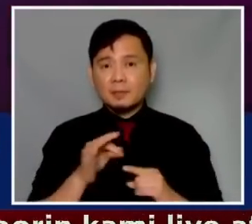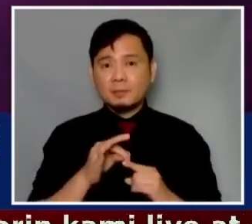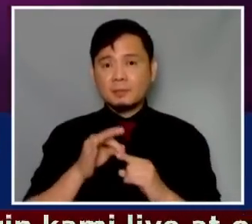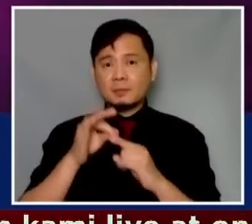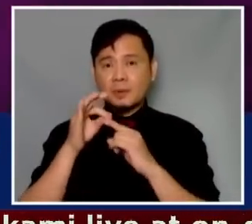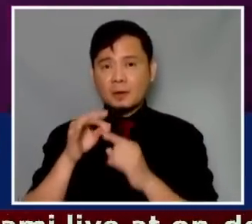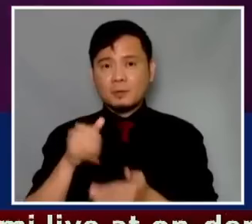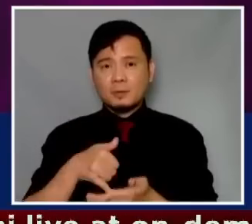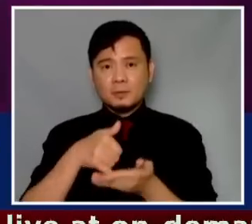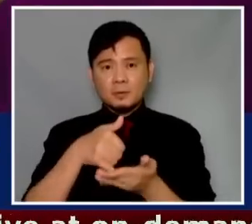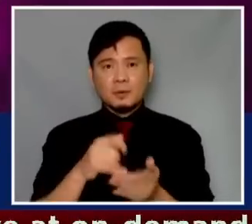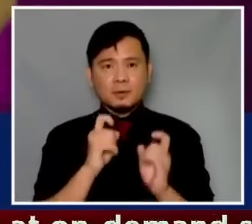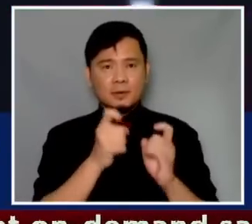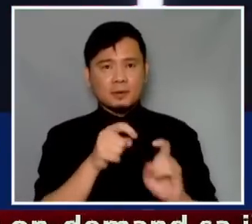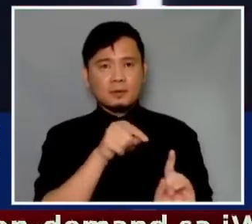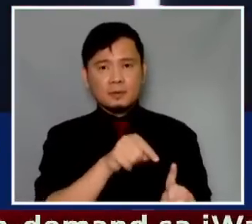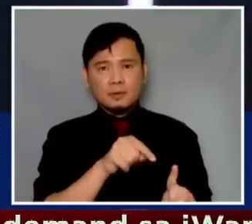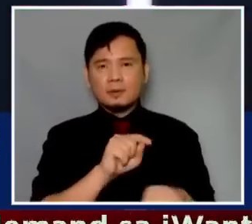Katrina Llegado ng Taguig,